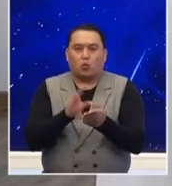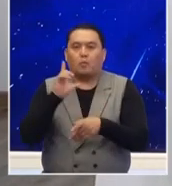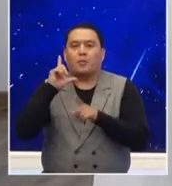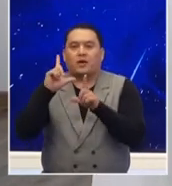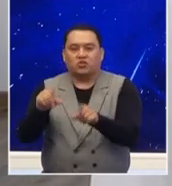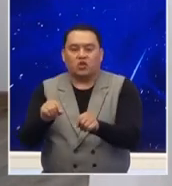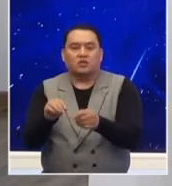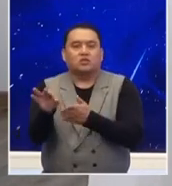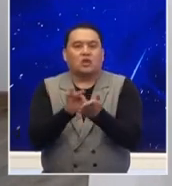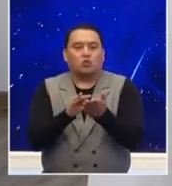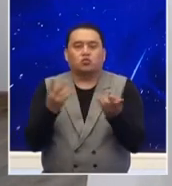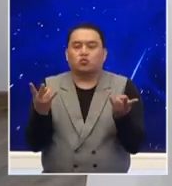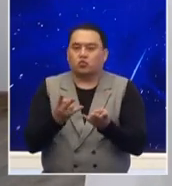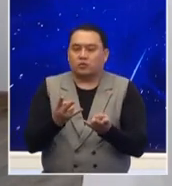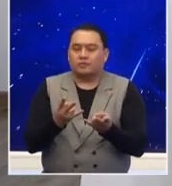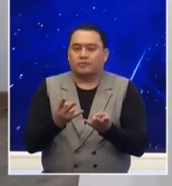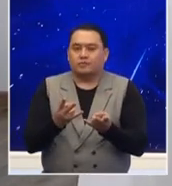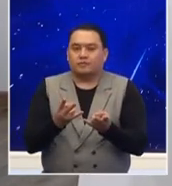И по категории срочности мы,